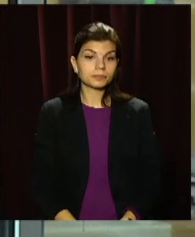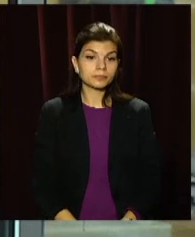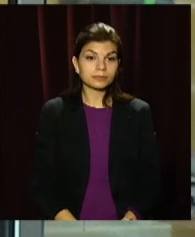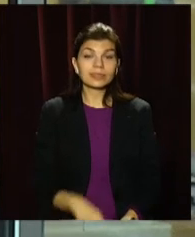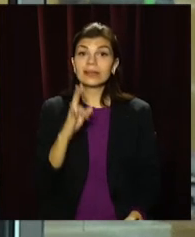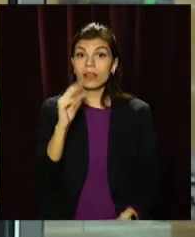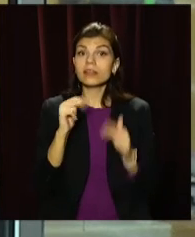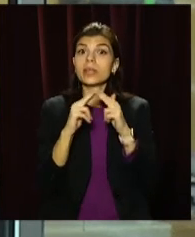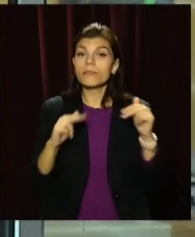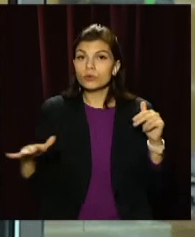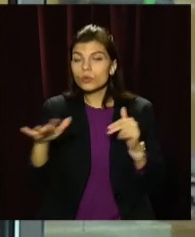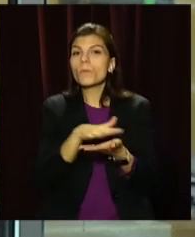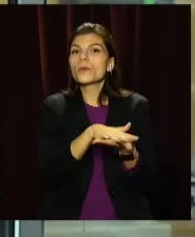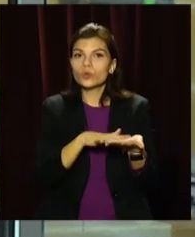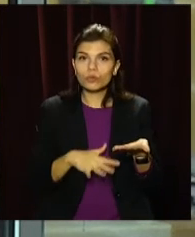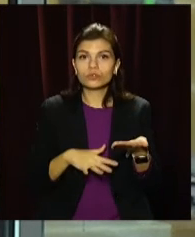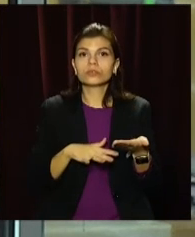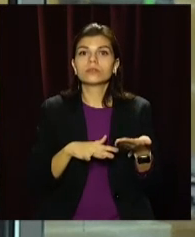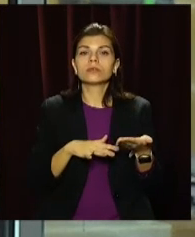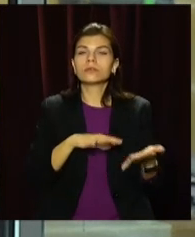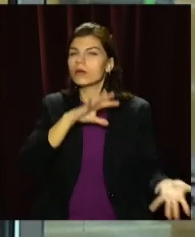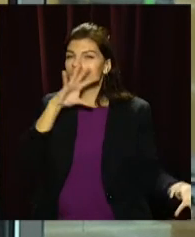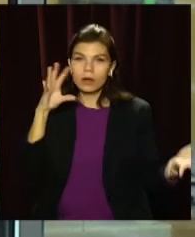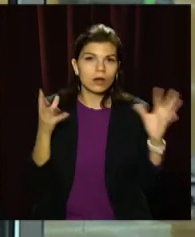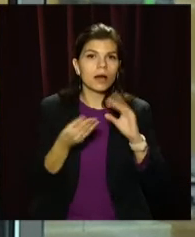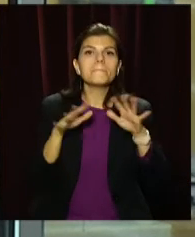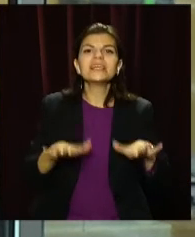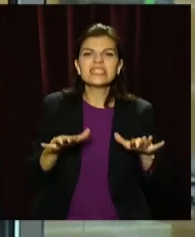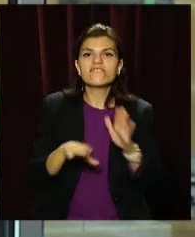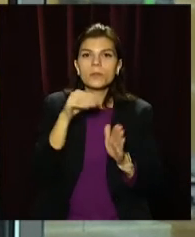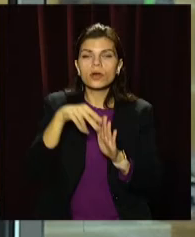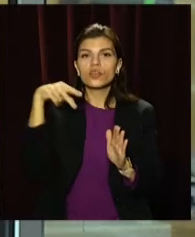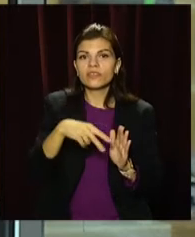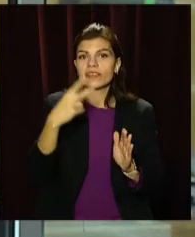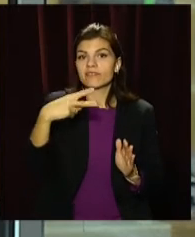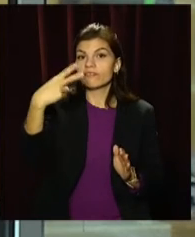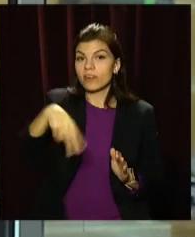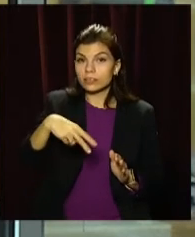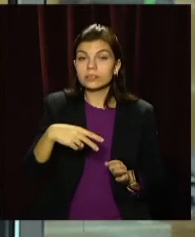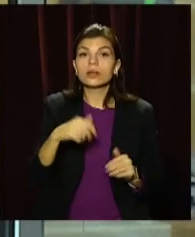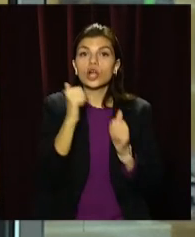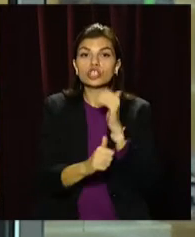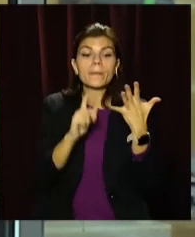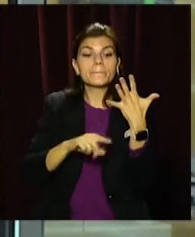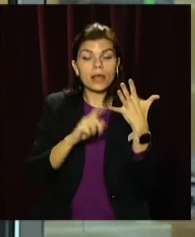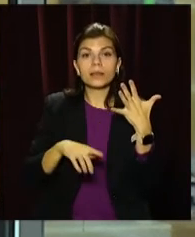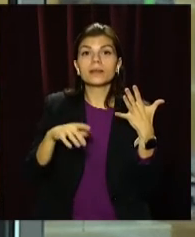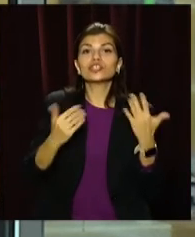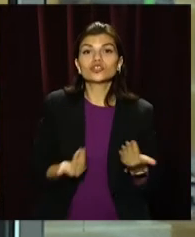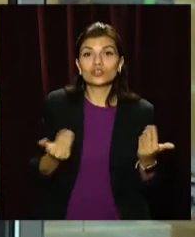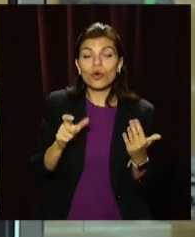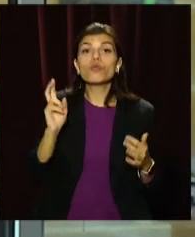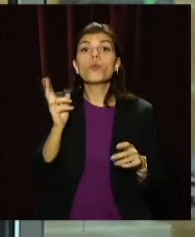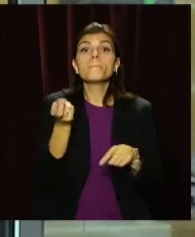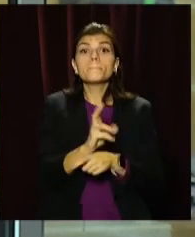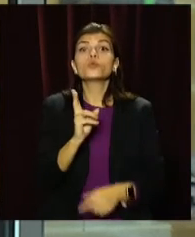На Дніпропетровщині продовжують підбивати підсумки місцевих виборів 2020. Кожен п'ятий мешканець області, який